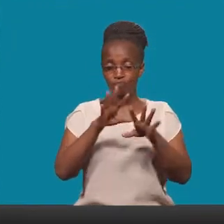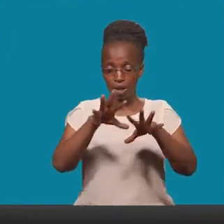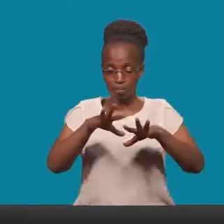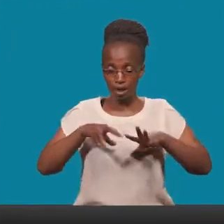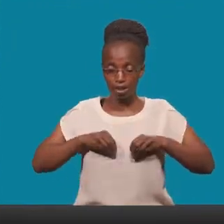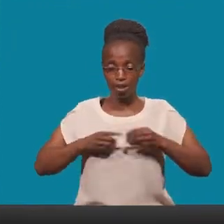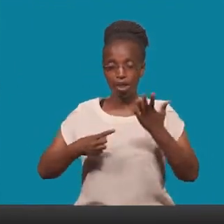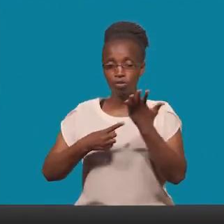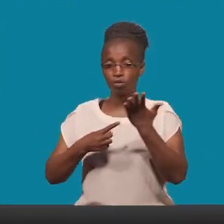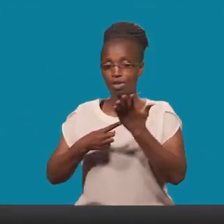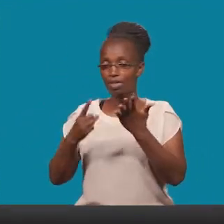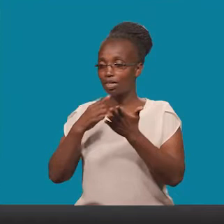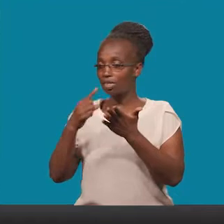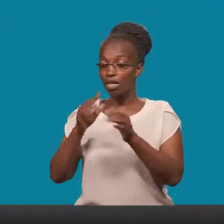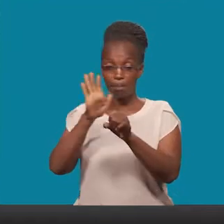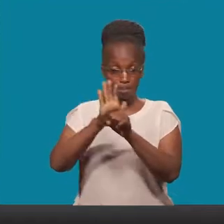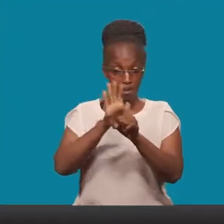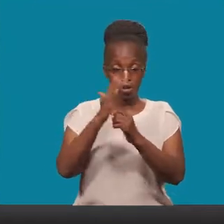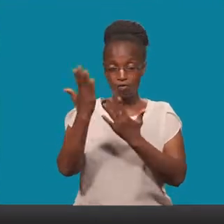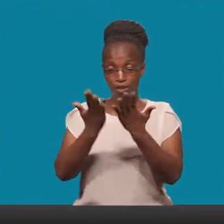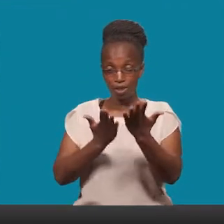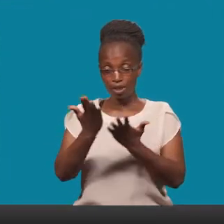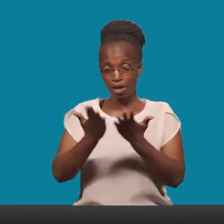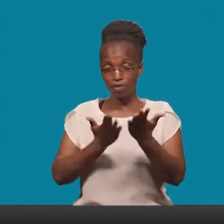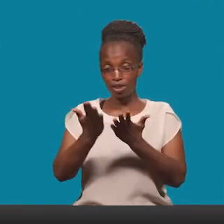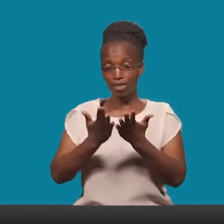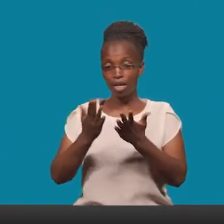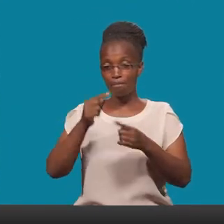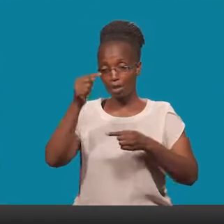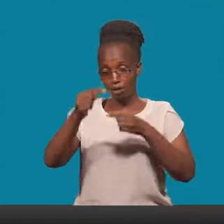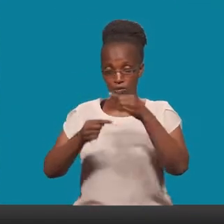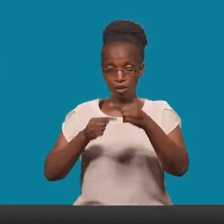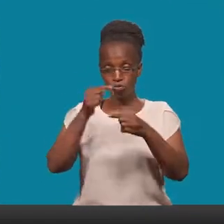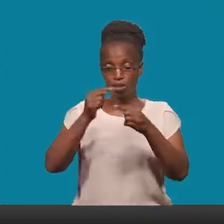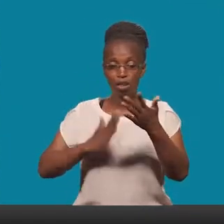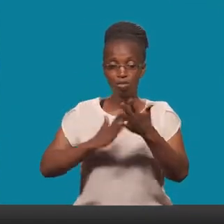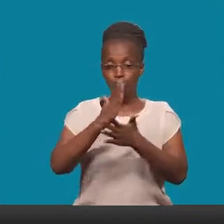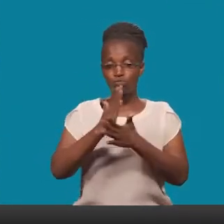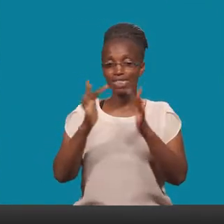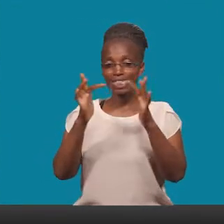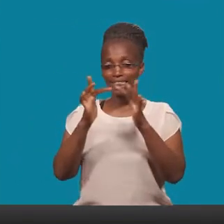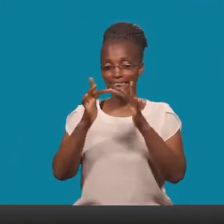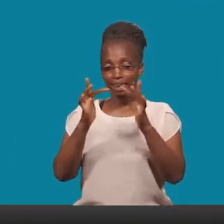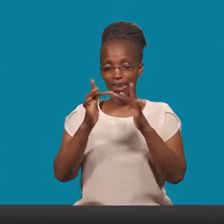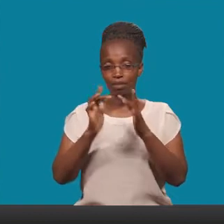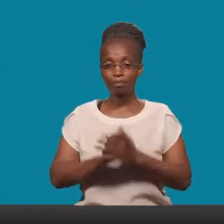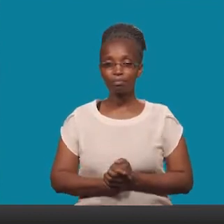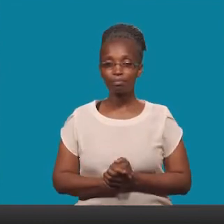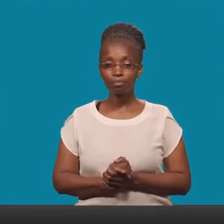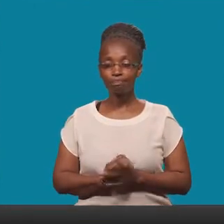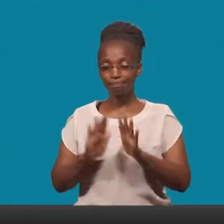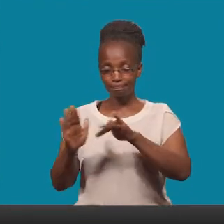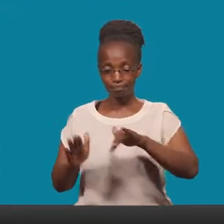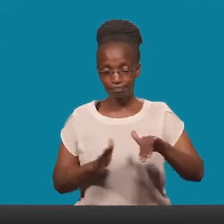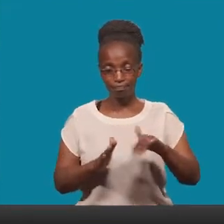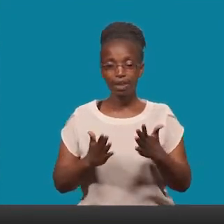kukumbatia mfumo wa kiteknolojia, akisema nyingi za huduma zimefanyika kupitia kwa mitandao. Kanazo kama urban